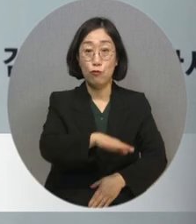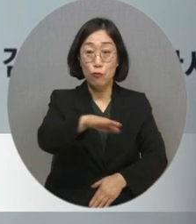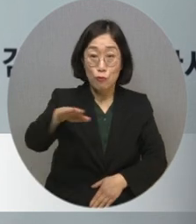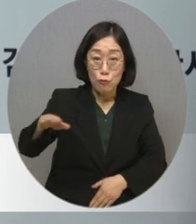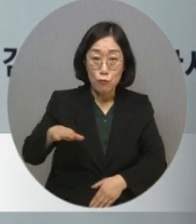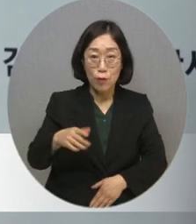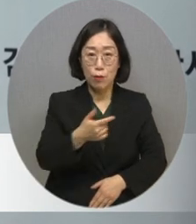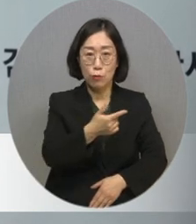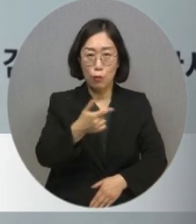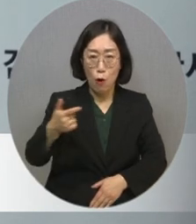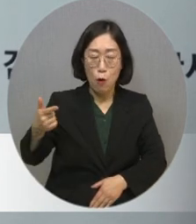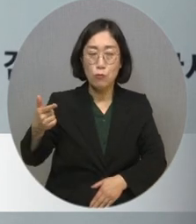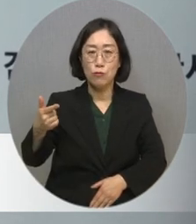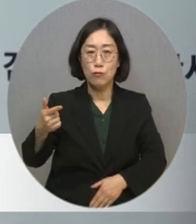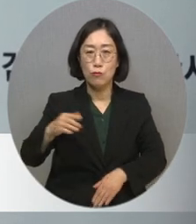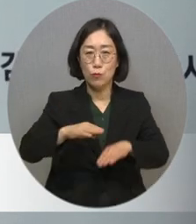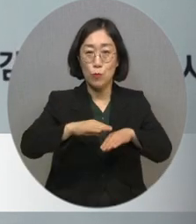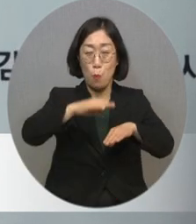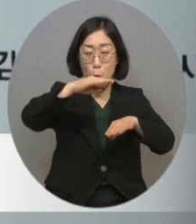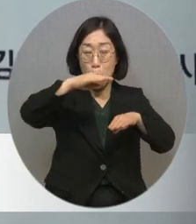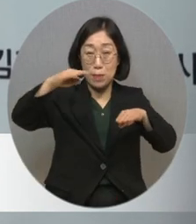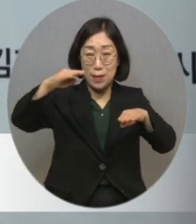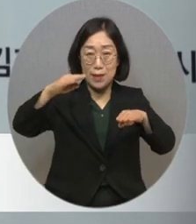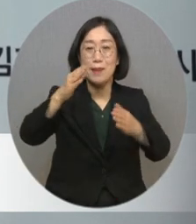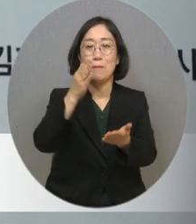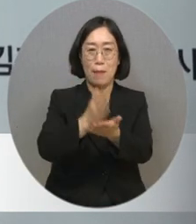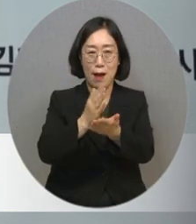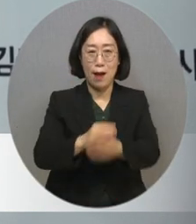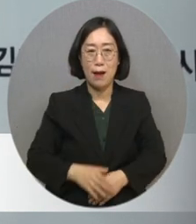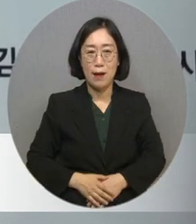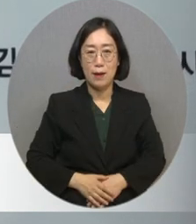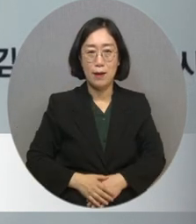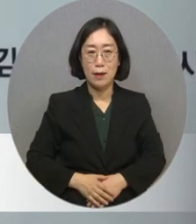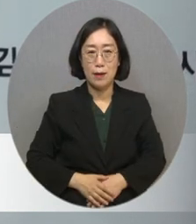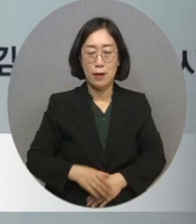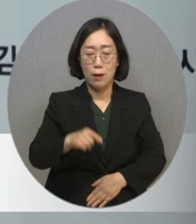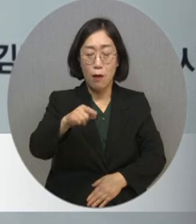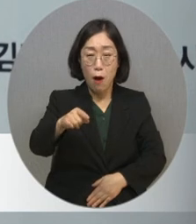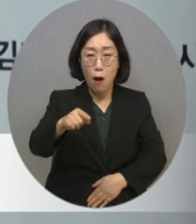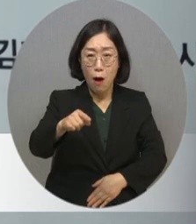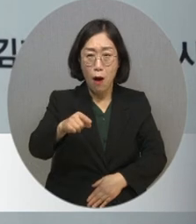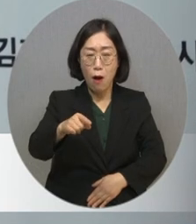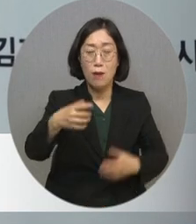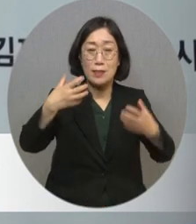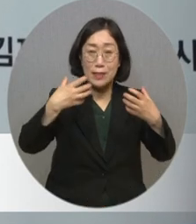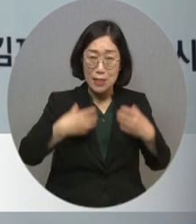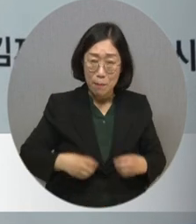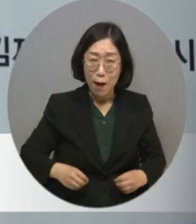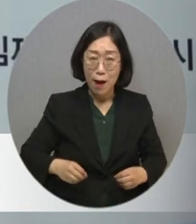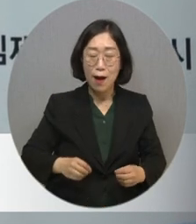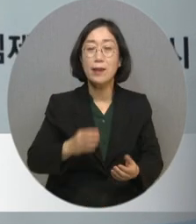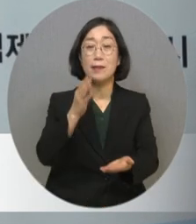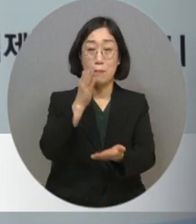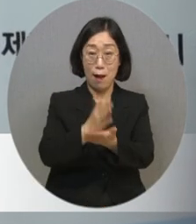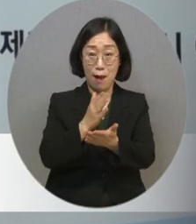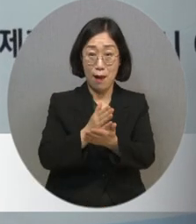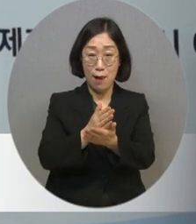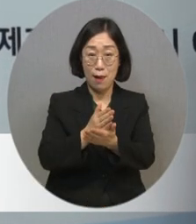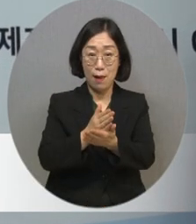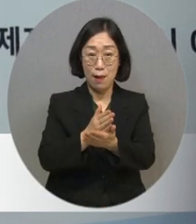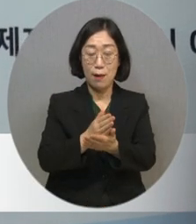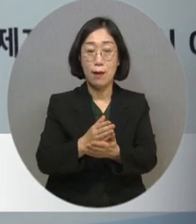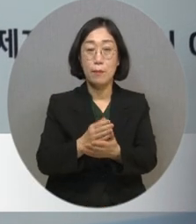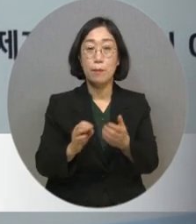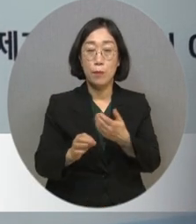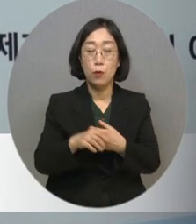너무 높이 보려고 욕심내지 않겠습니다. 앞에 놓인 작은 문턱에서도 결코 좌절하지 않는다면